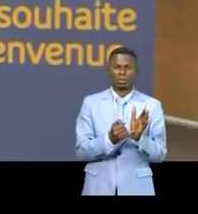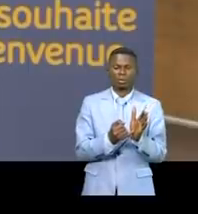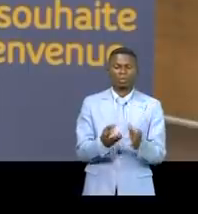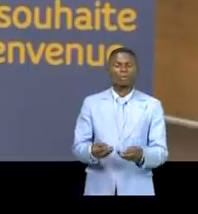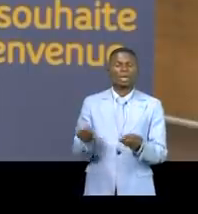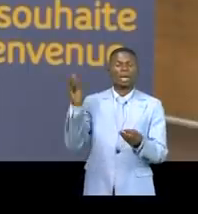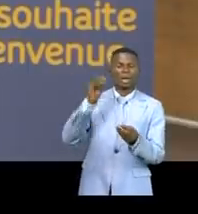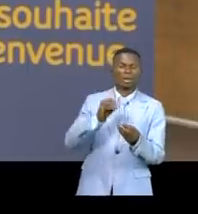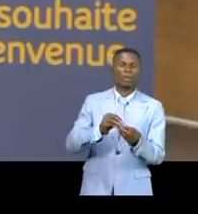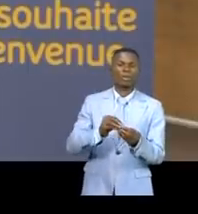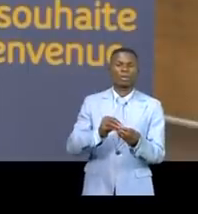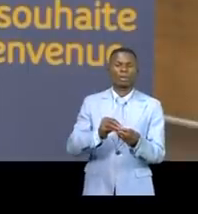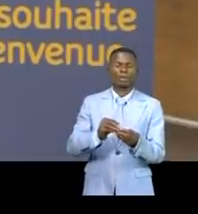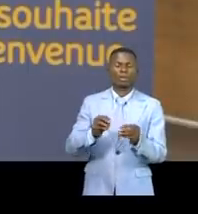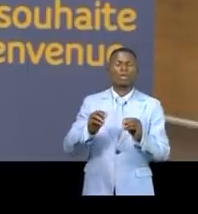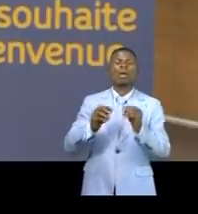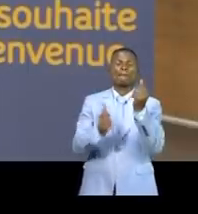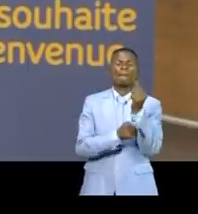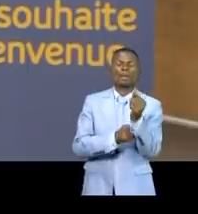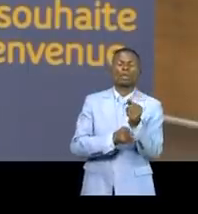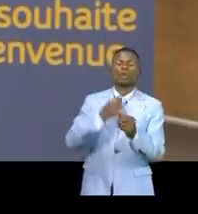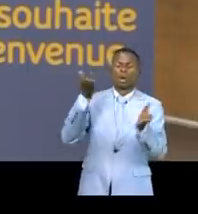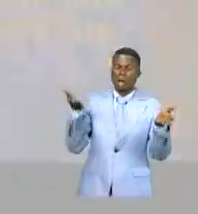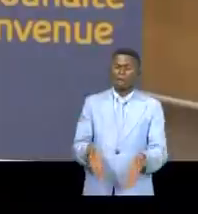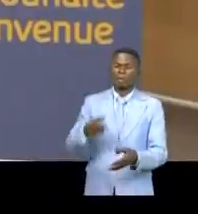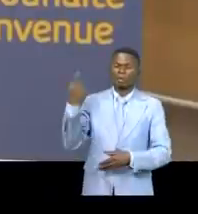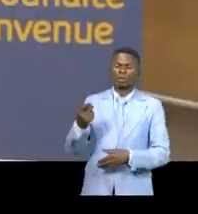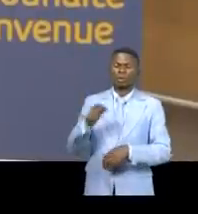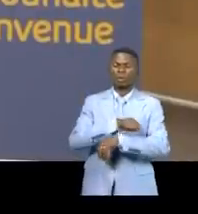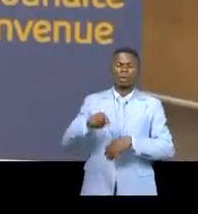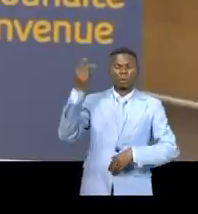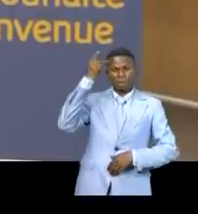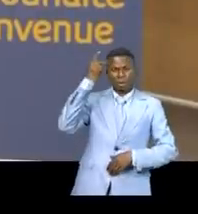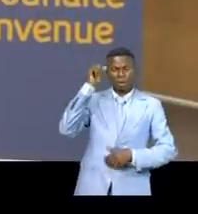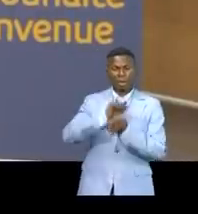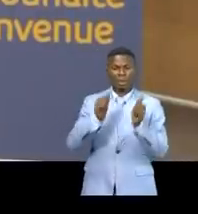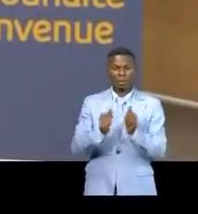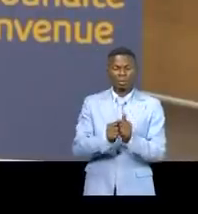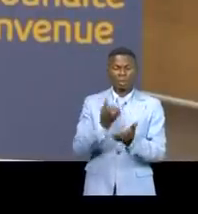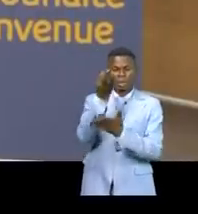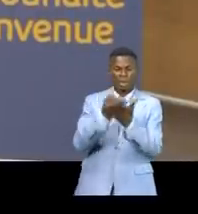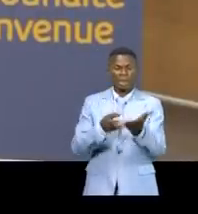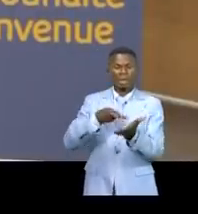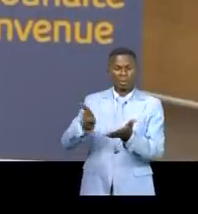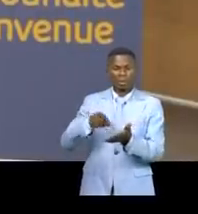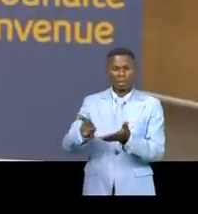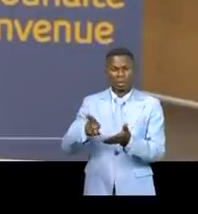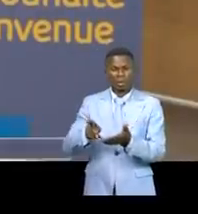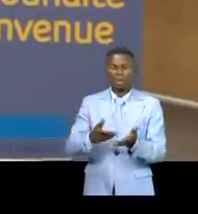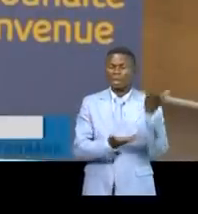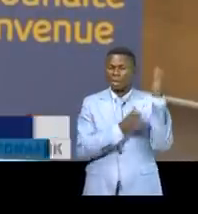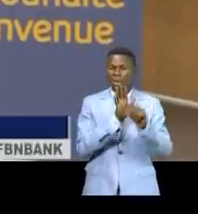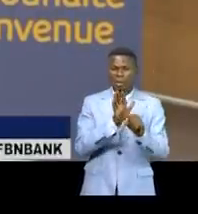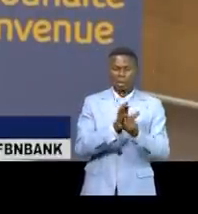mettant une équipe de permanence dans toutes les agences de Kinshasa. Par rapport à la question des listings de paie, je pense qu'il est important